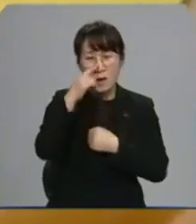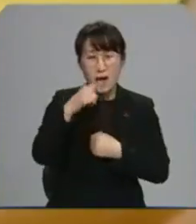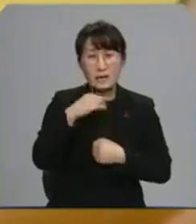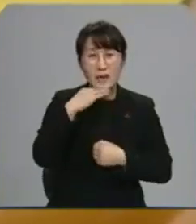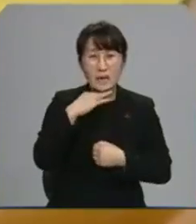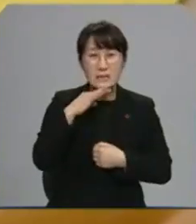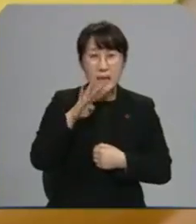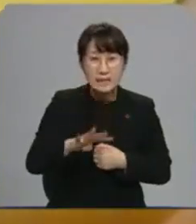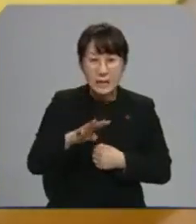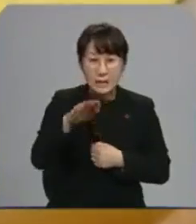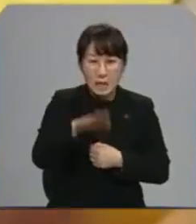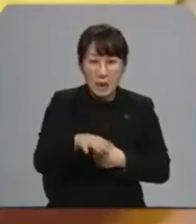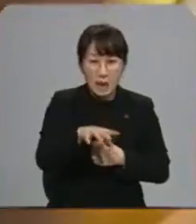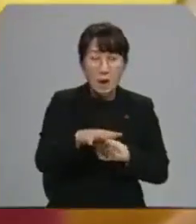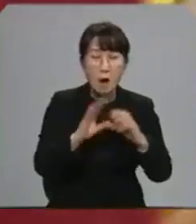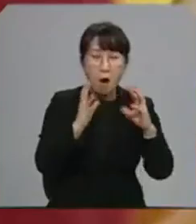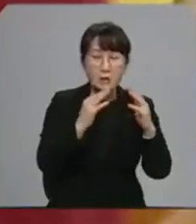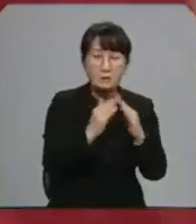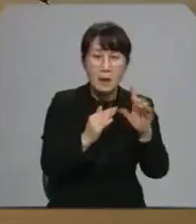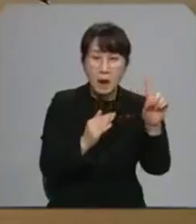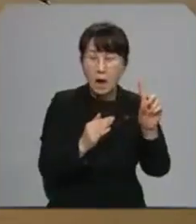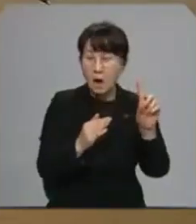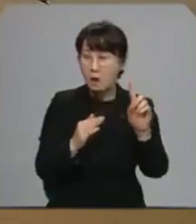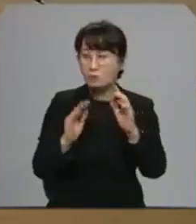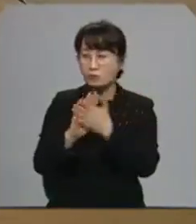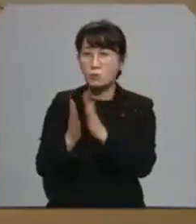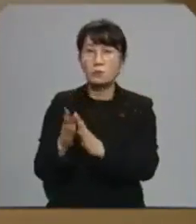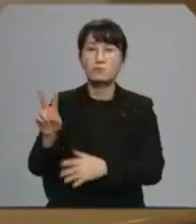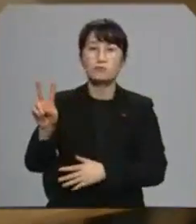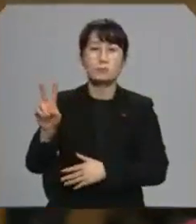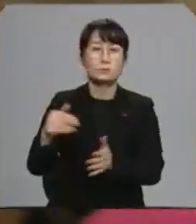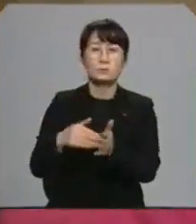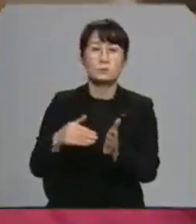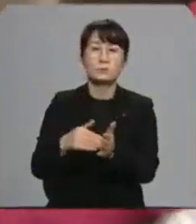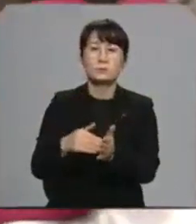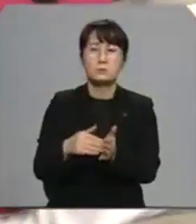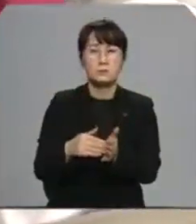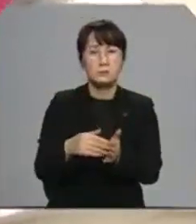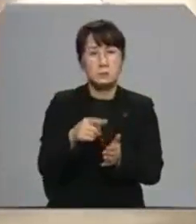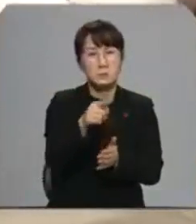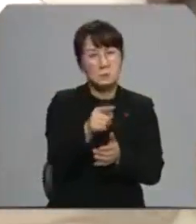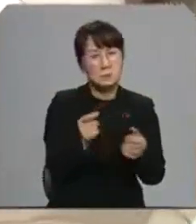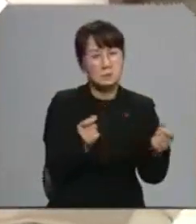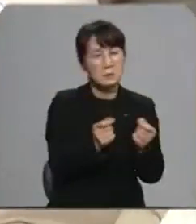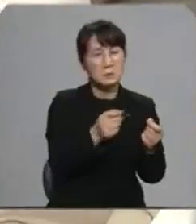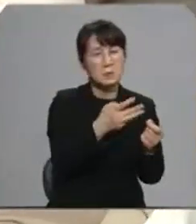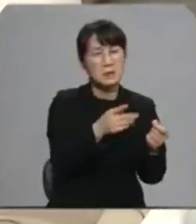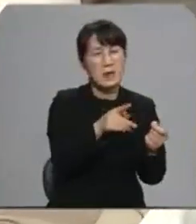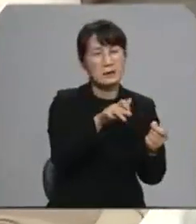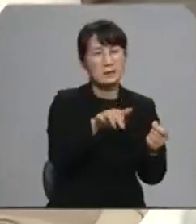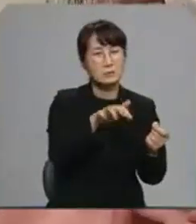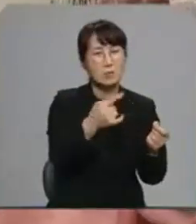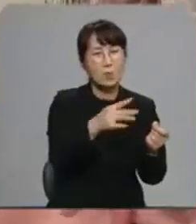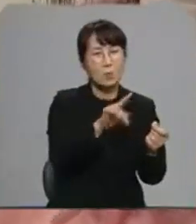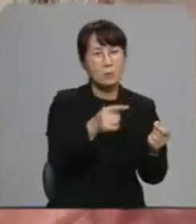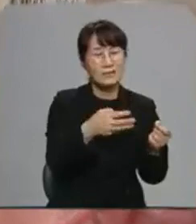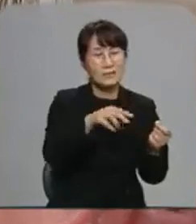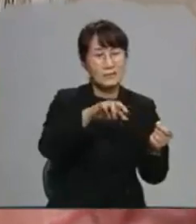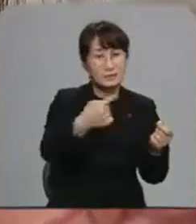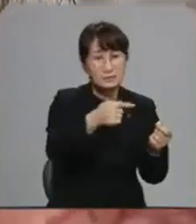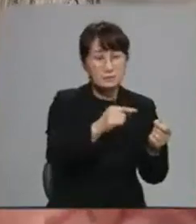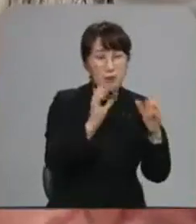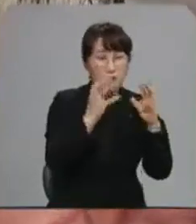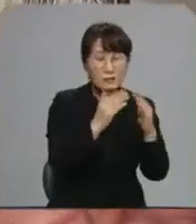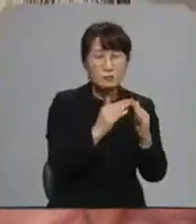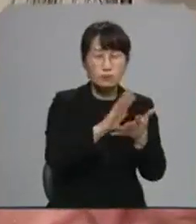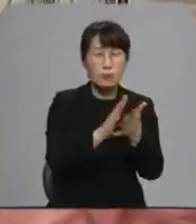곳은 어린이집 한 곳, 유치원 두 곳뿐입니다. 그나마 가까운 테크노폴리스도 어린이집과 유치원이